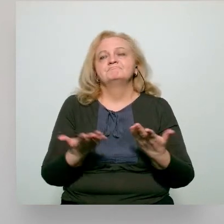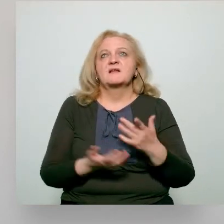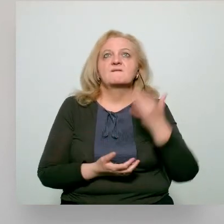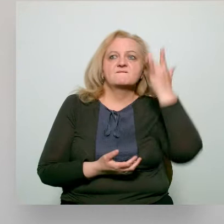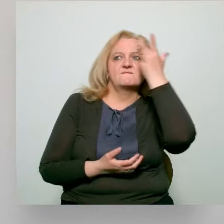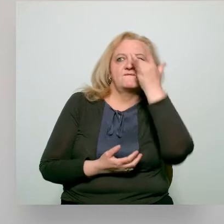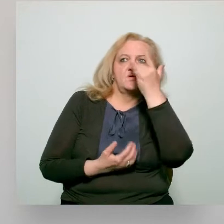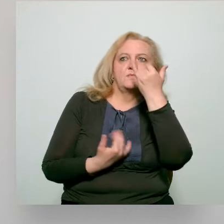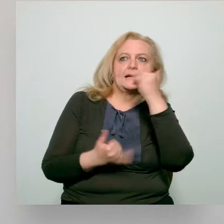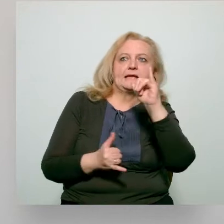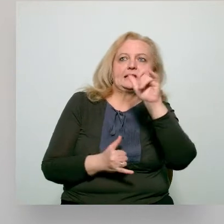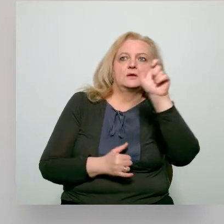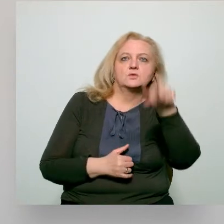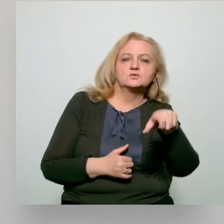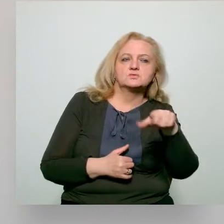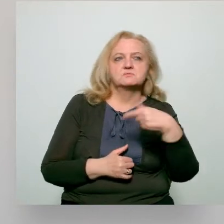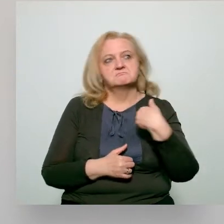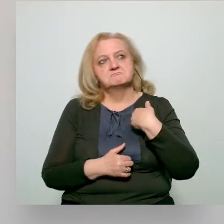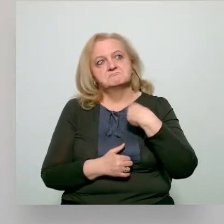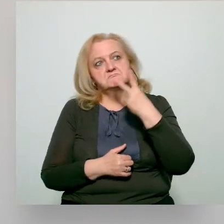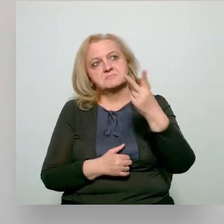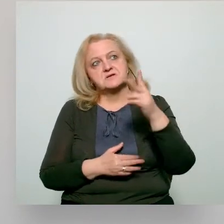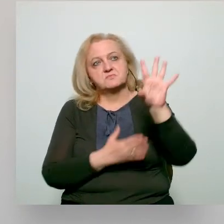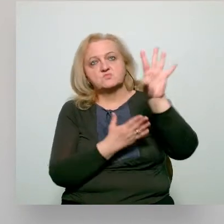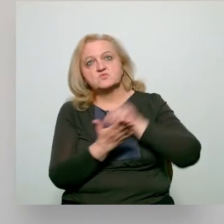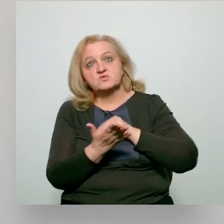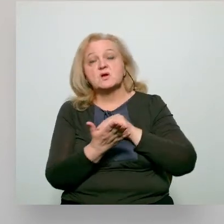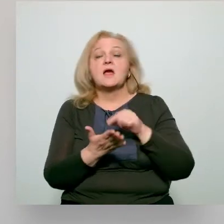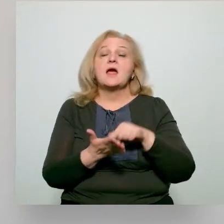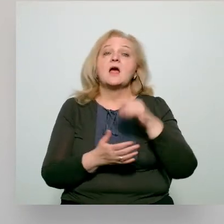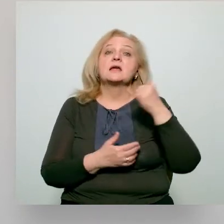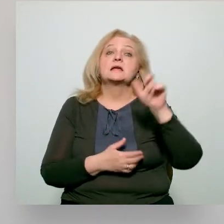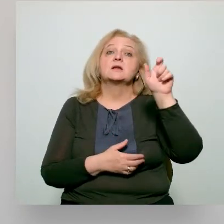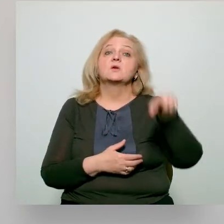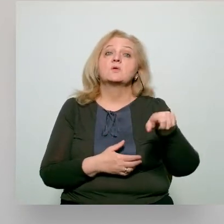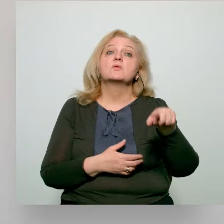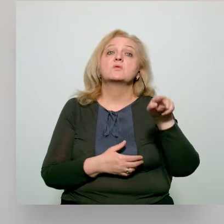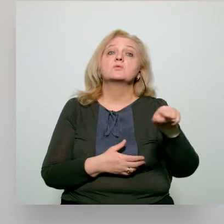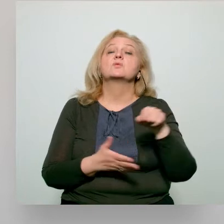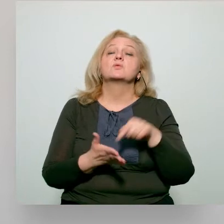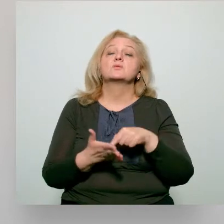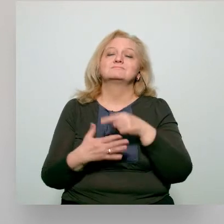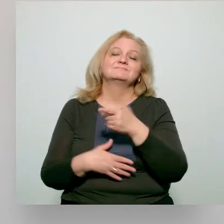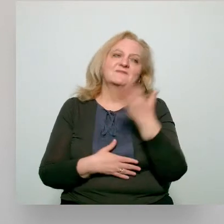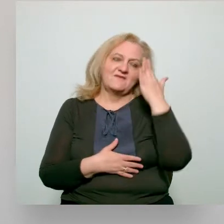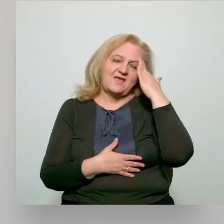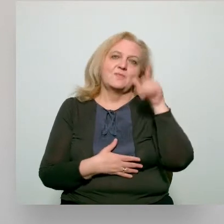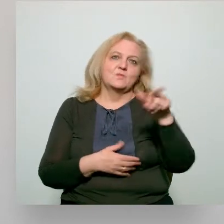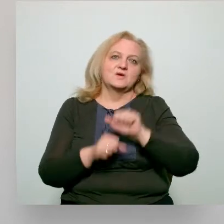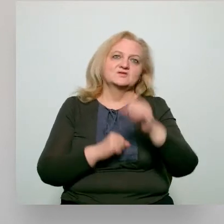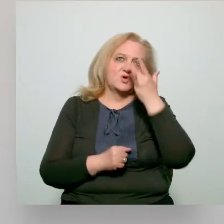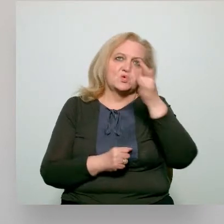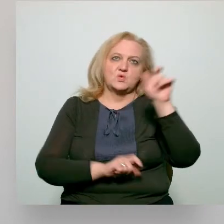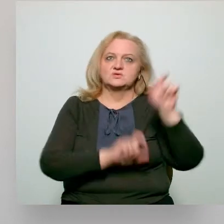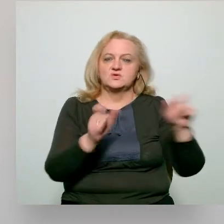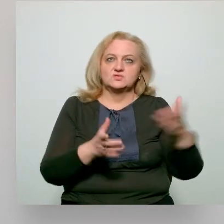kogoś innego, na kim się wzorujemy. Zatem tym innym był zawsze dla kultury ukraińskiej Rosjanin.